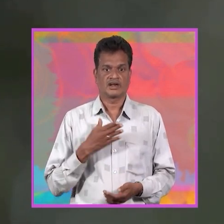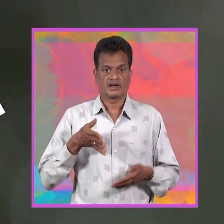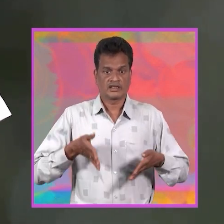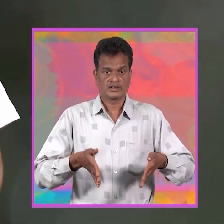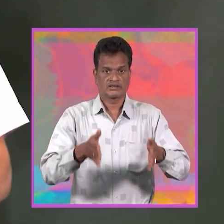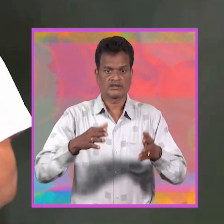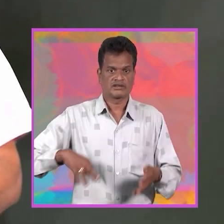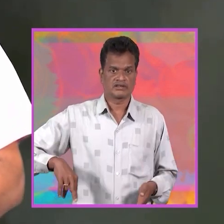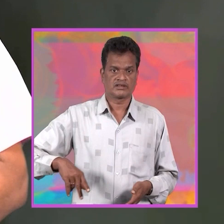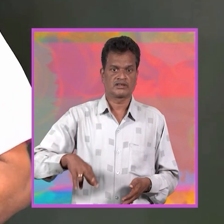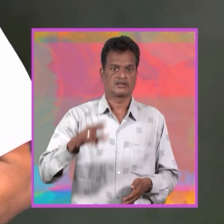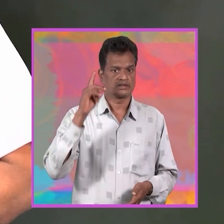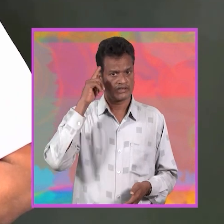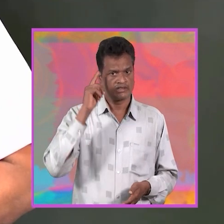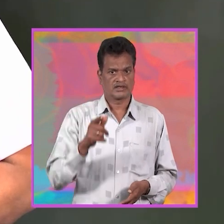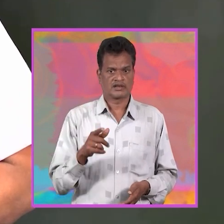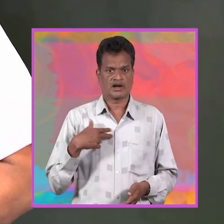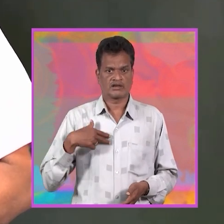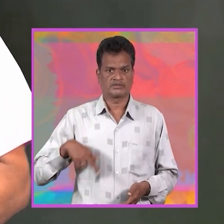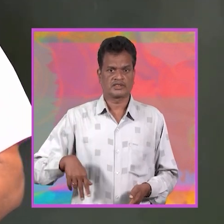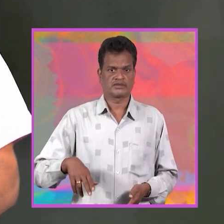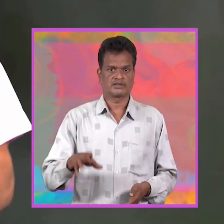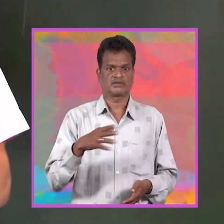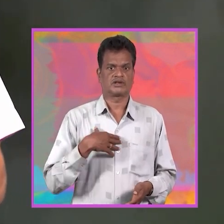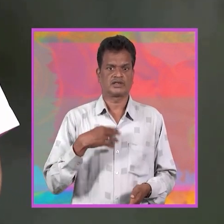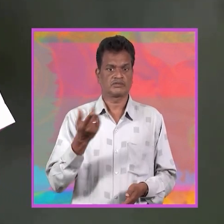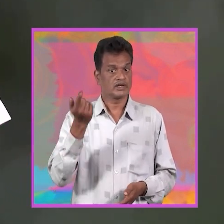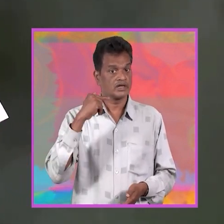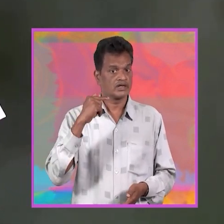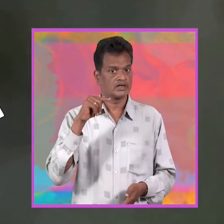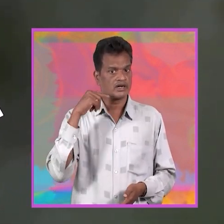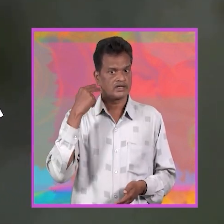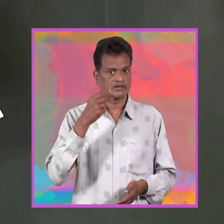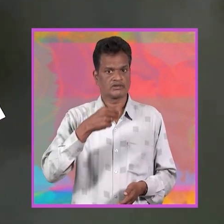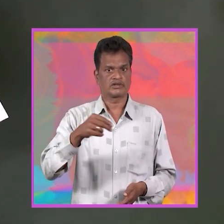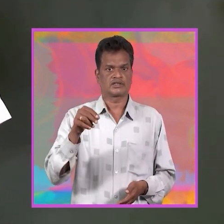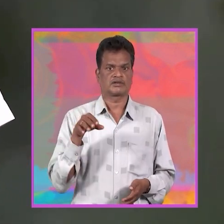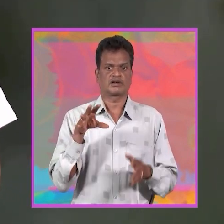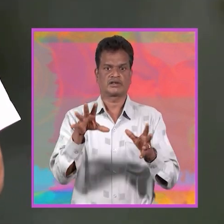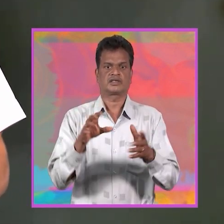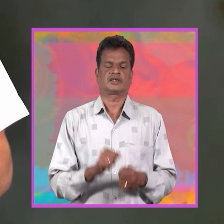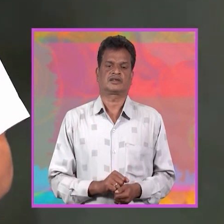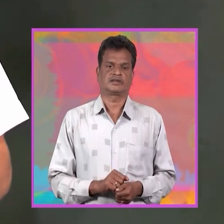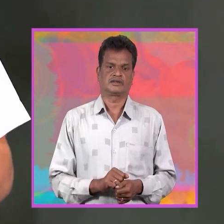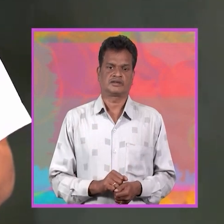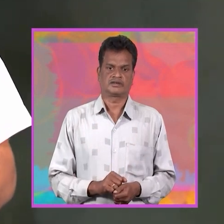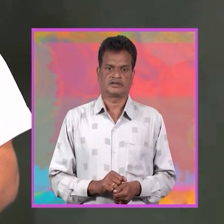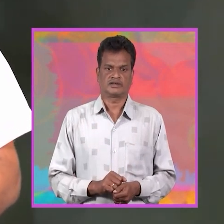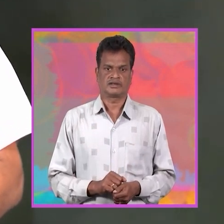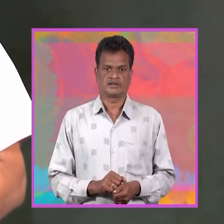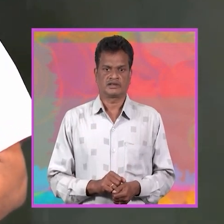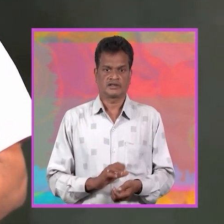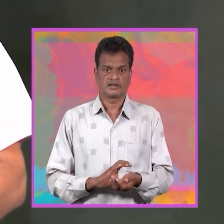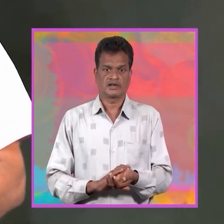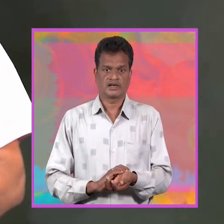நடக்கும் சேதி தெரிந்திட, நாடி நமக்கு சொல்லுமே பாய்ந்து குறுக்கே ஓடியே, நாடி